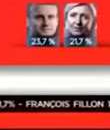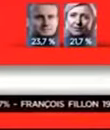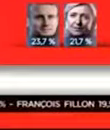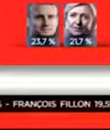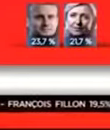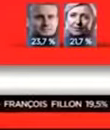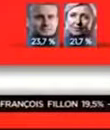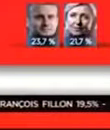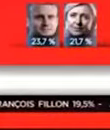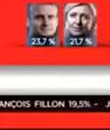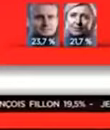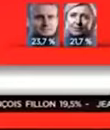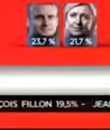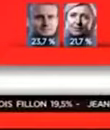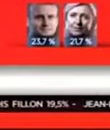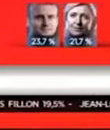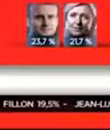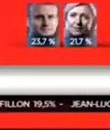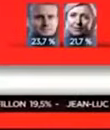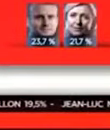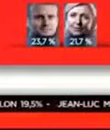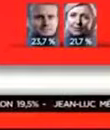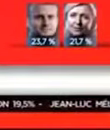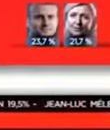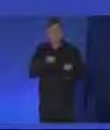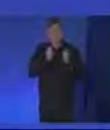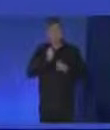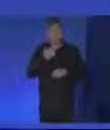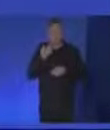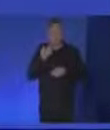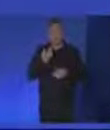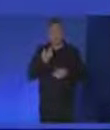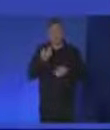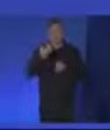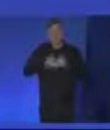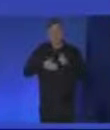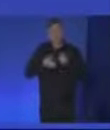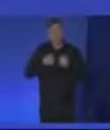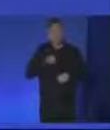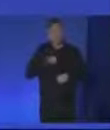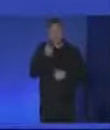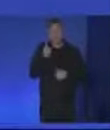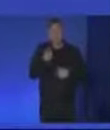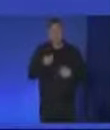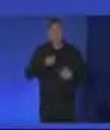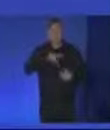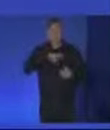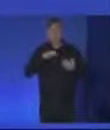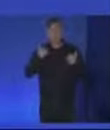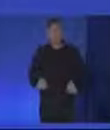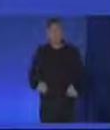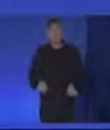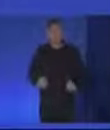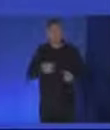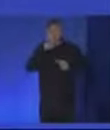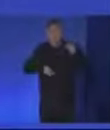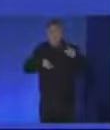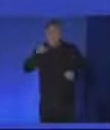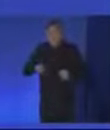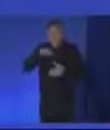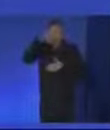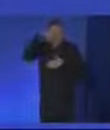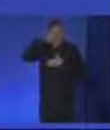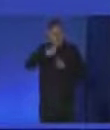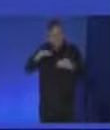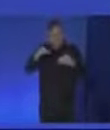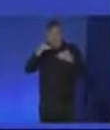gauche, doit entendre dès ce soir votre message. J'adresse à tous ceux qui ont voté pour moi, à tous ceux qui